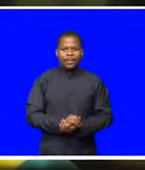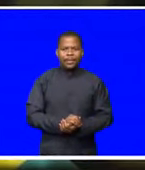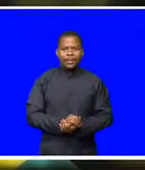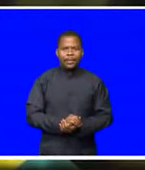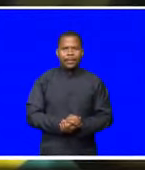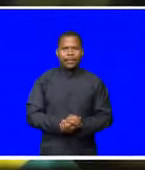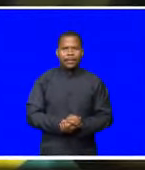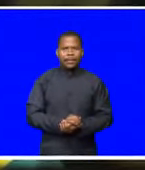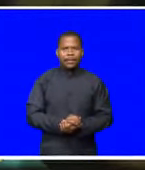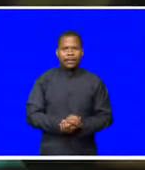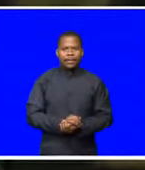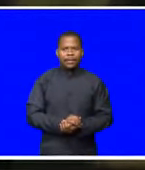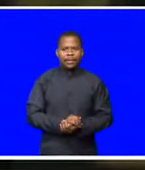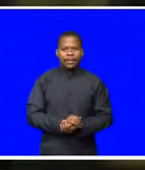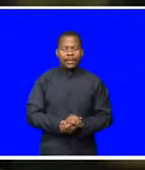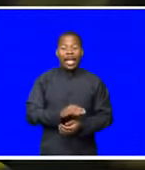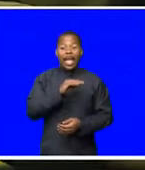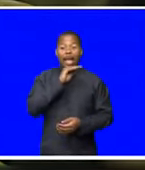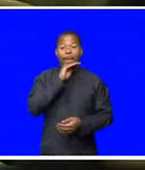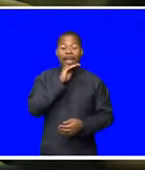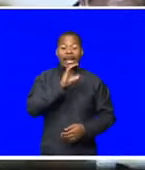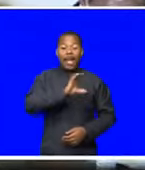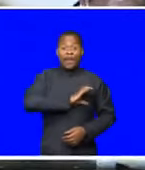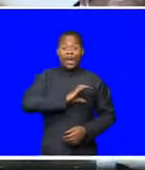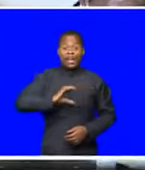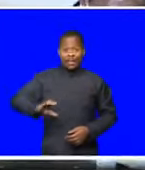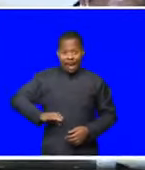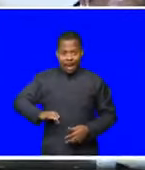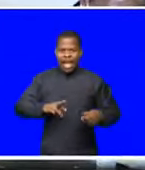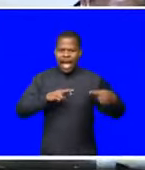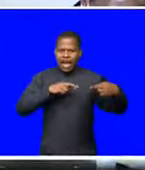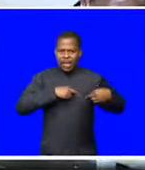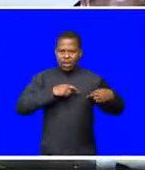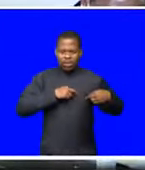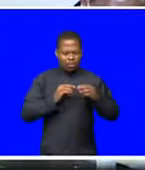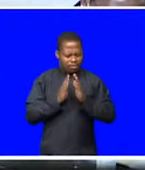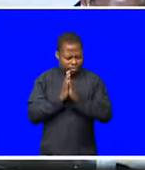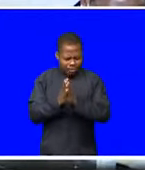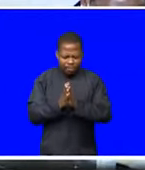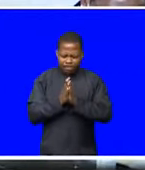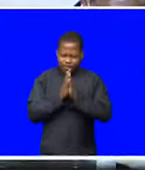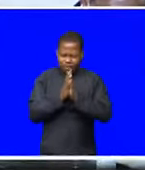lokhu ke sikushiya etandleni temakhola kusilokata kuthandazela